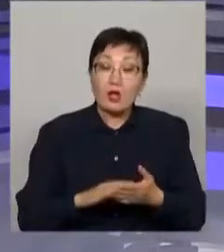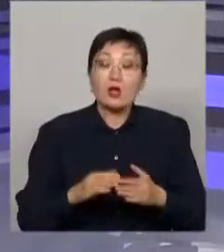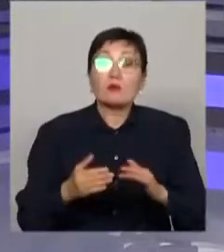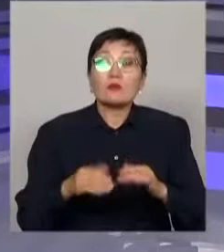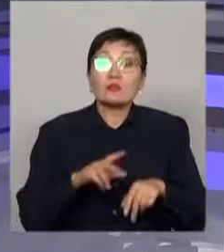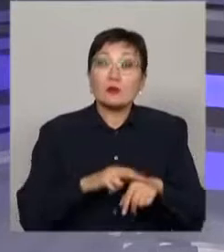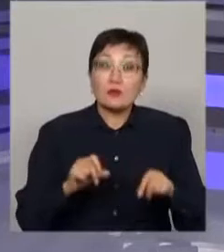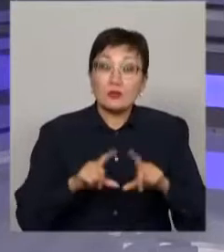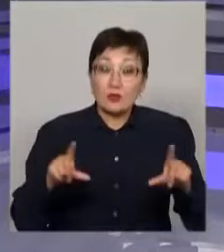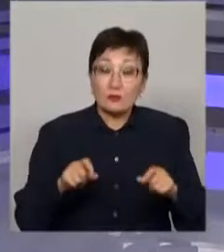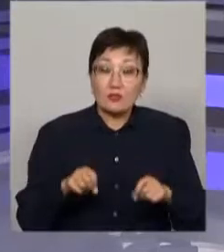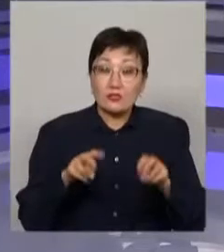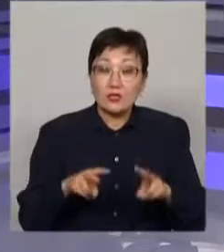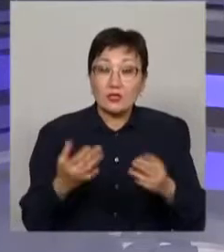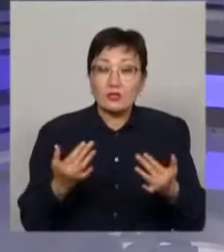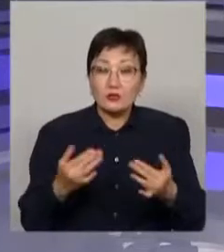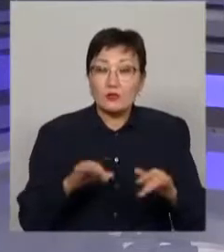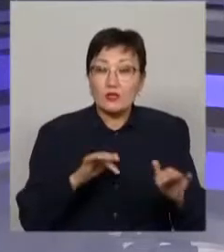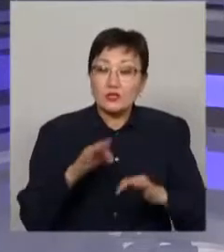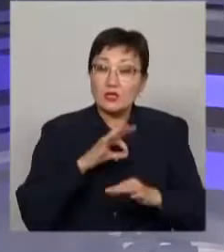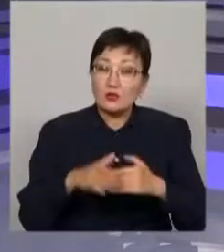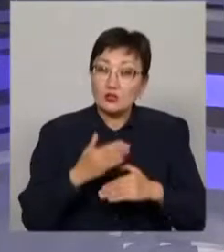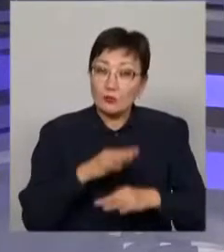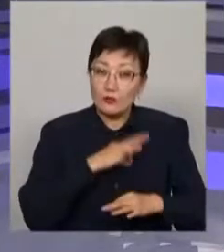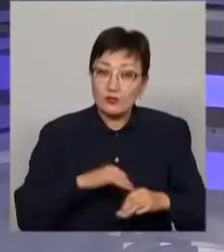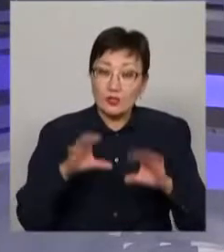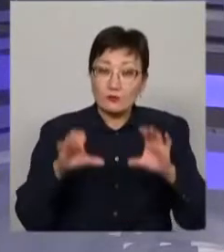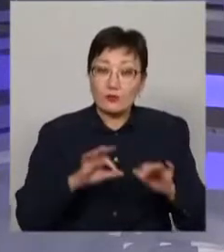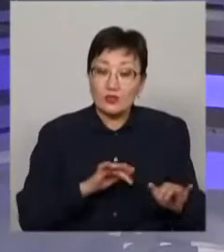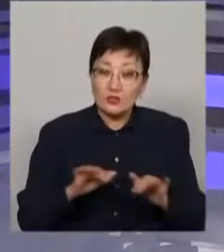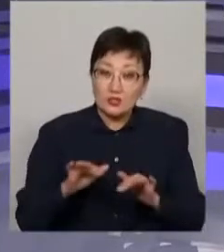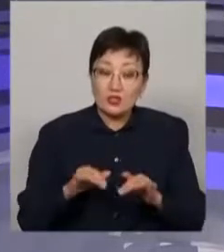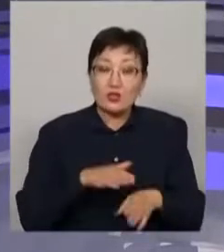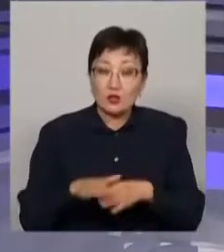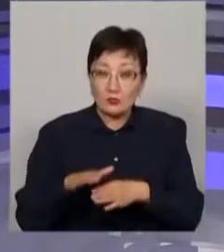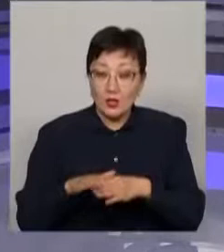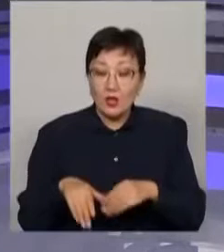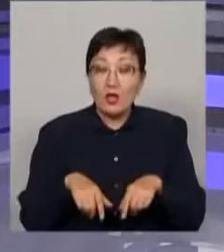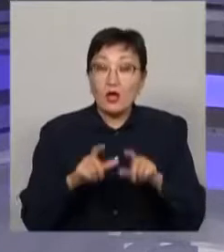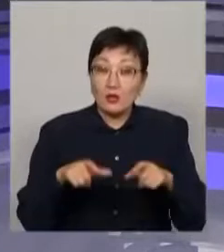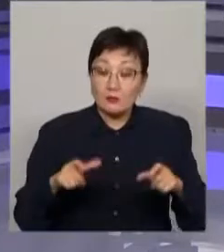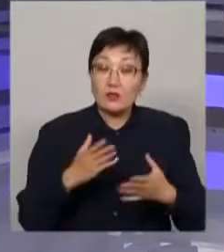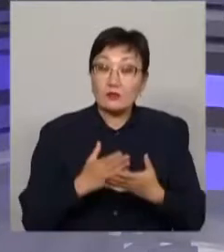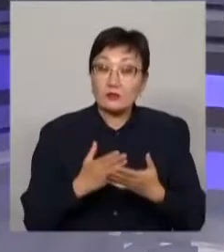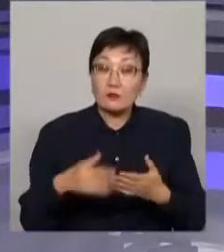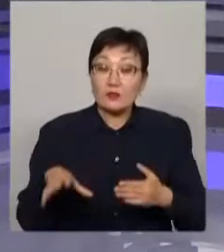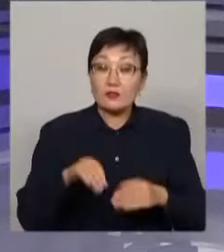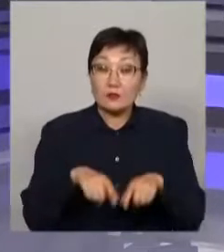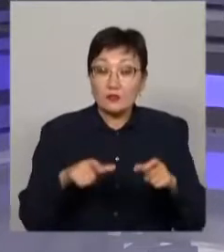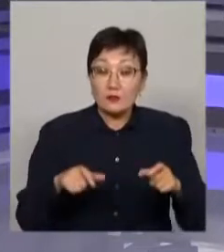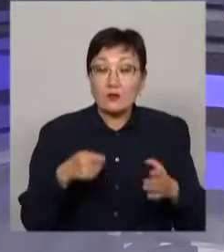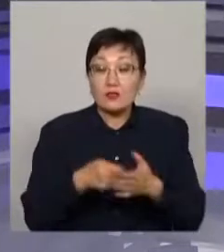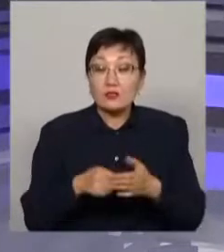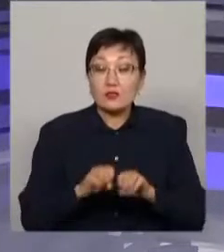полиция басқармасының мамандары қанша жерден іс-шара қолданса да, заңсыз әрекетке баратындар әлі де бар дейді. Мамандар барлық жолаушыны